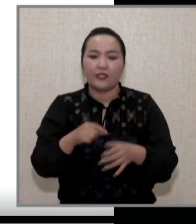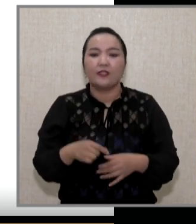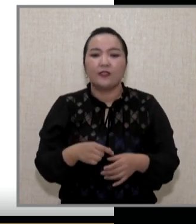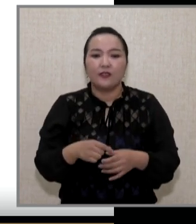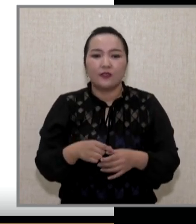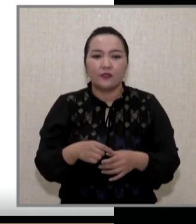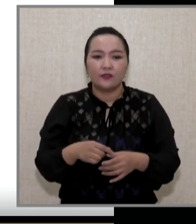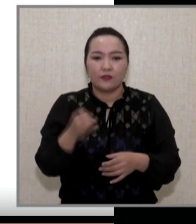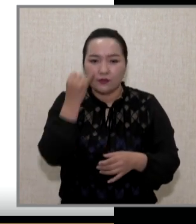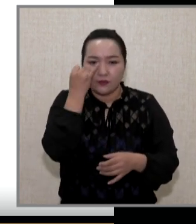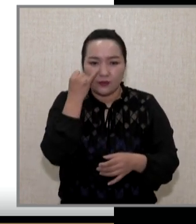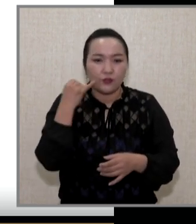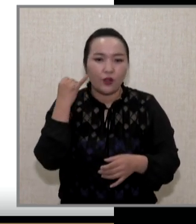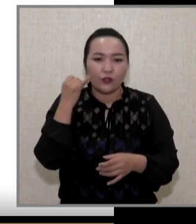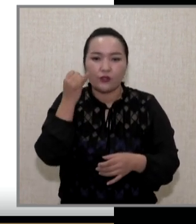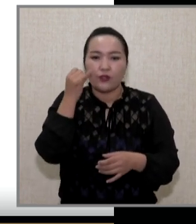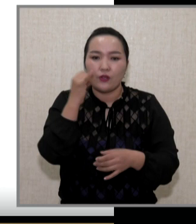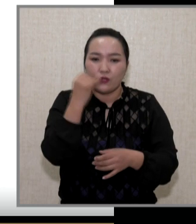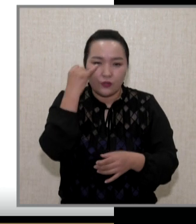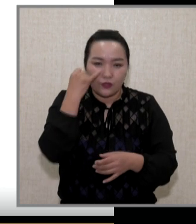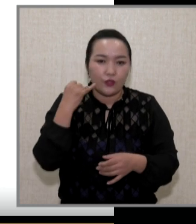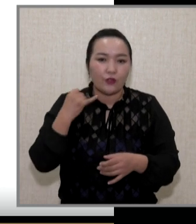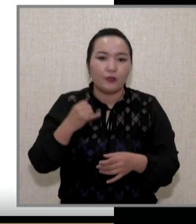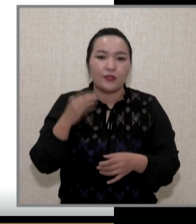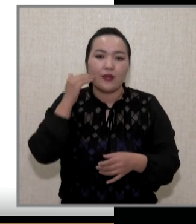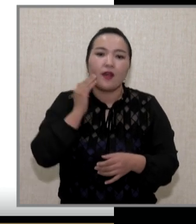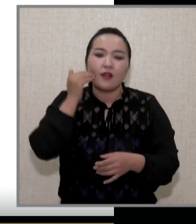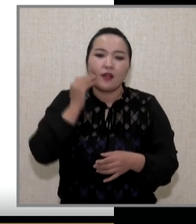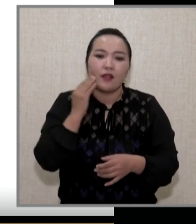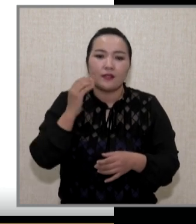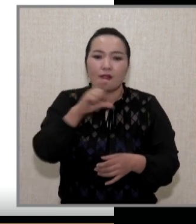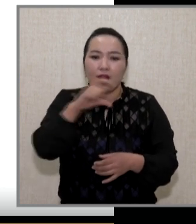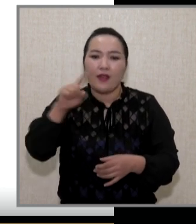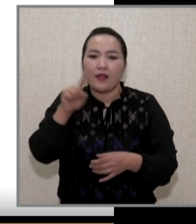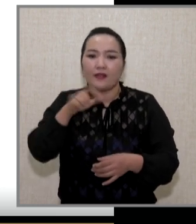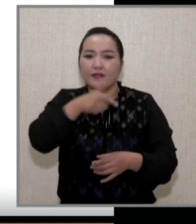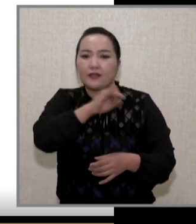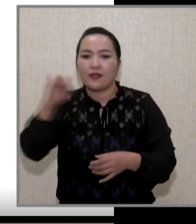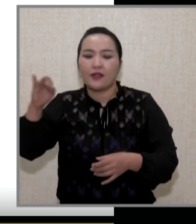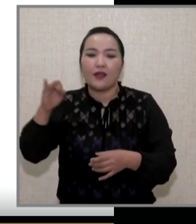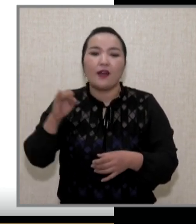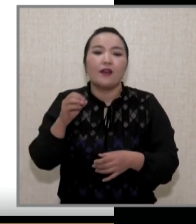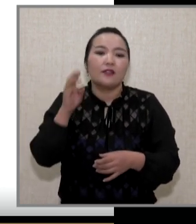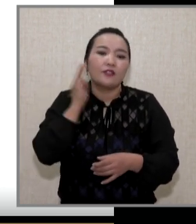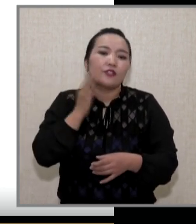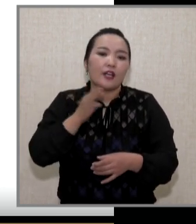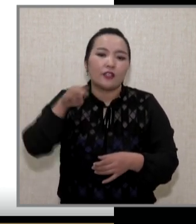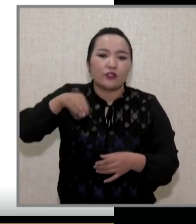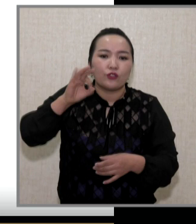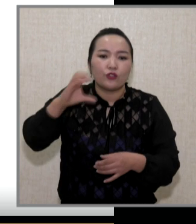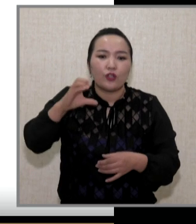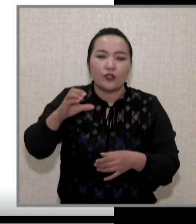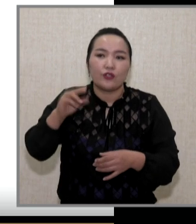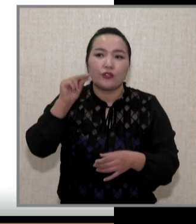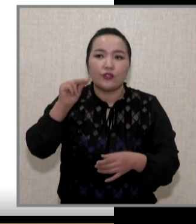тос, ээзгий, бяслаг, хайлмаг, уурга, ааруул зэргийг сонгож хэрэглэх нь зөв зөвтэй байдаг. За шар тос маань хаврын үлрэлт хүний